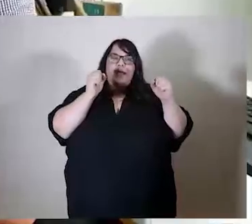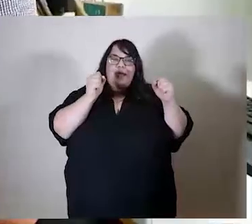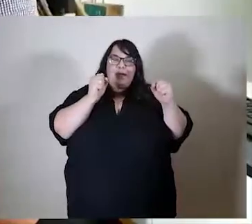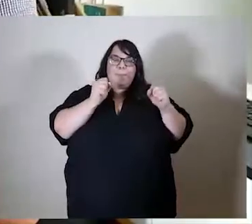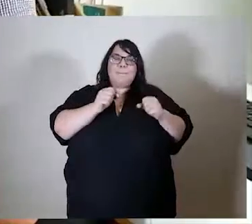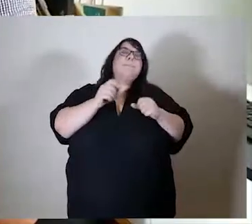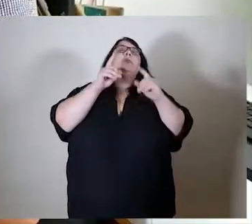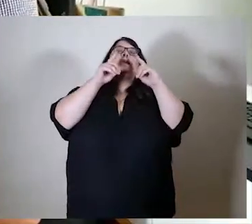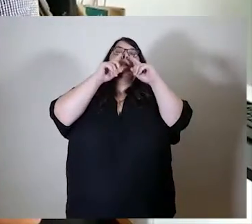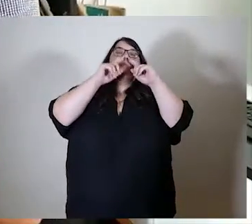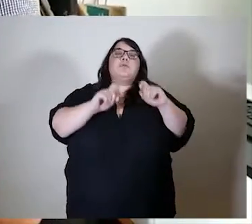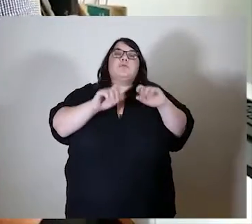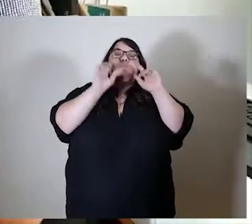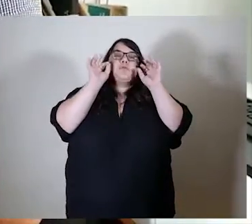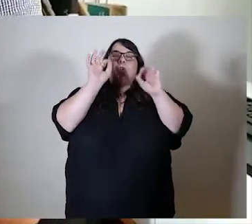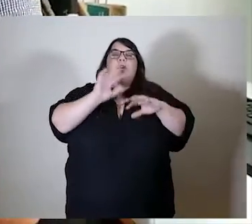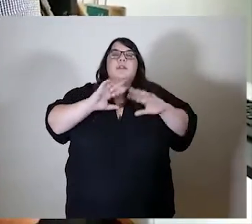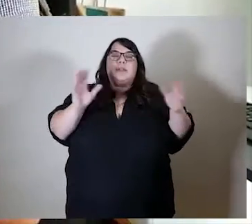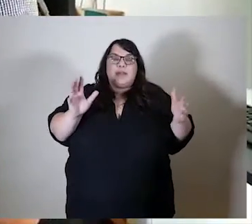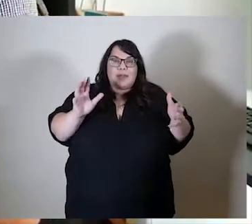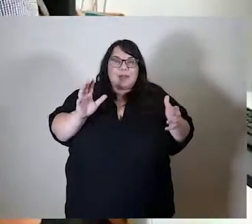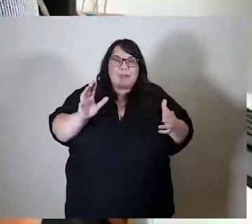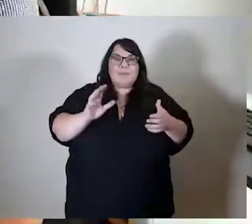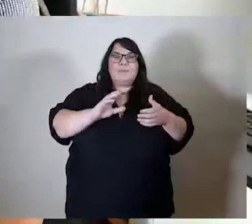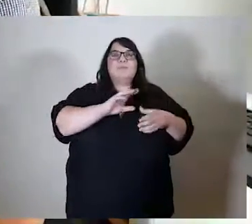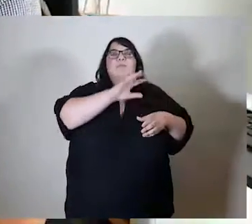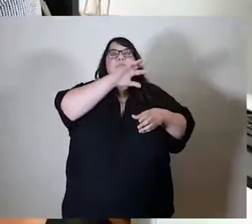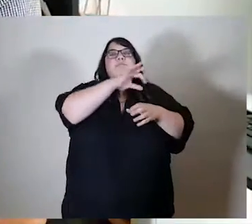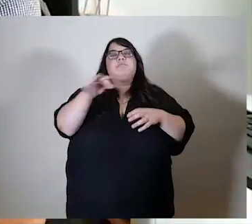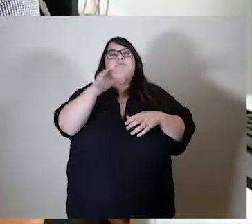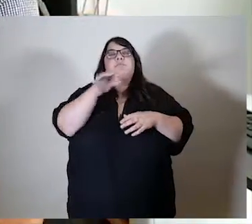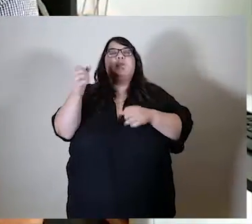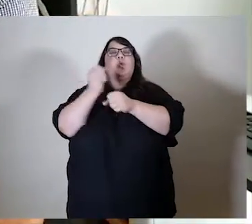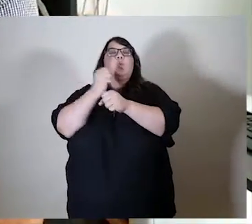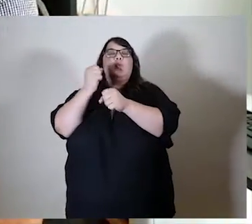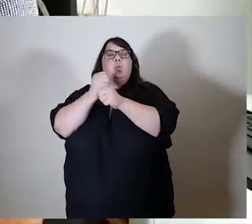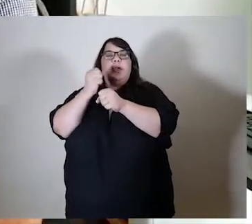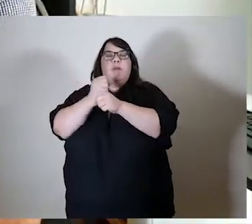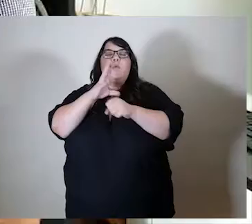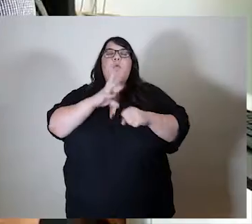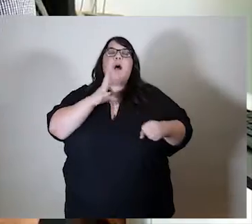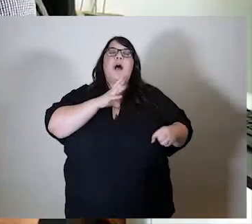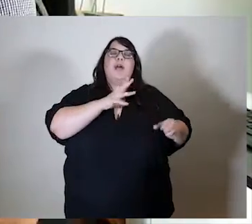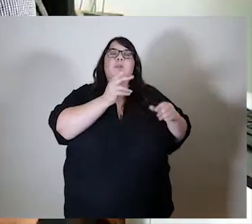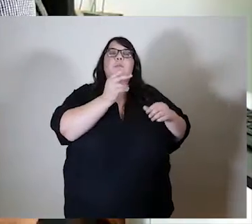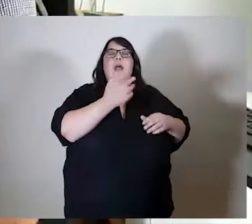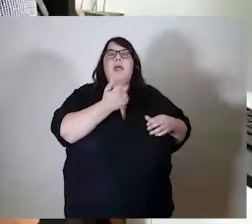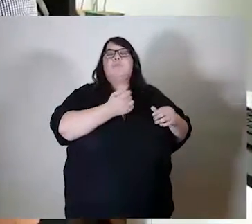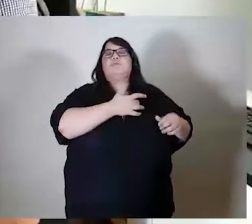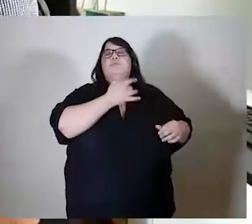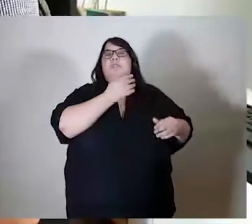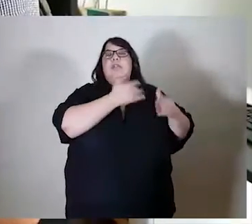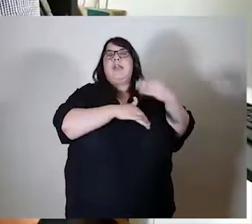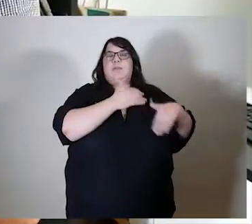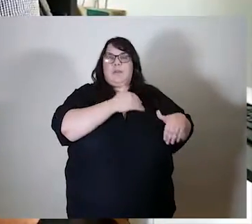οποία έχει την υποχρέωση της δημιουργίας θέσεων προσφοριζόμενης εργασίας για